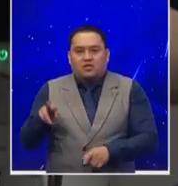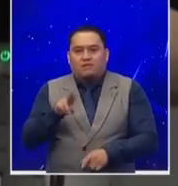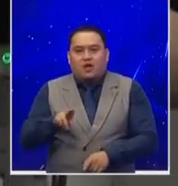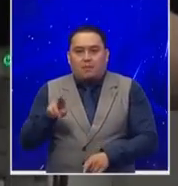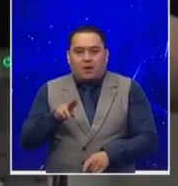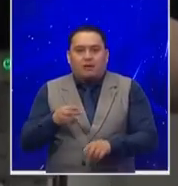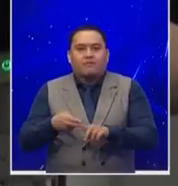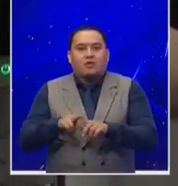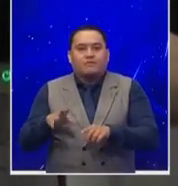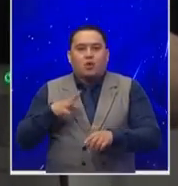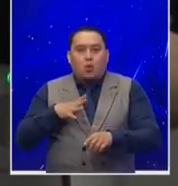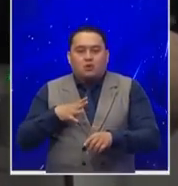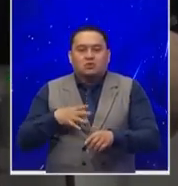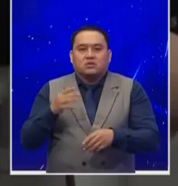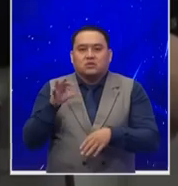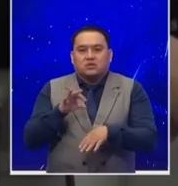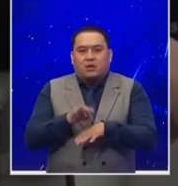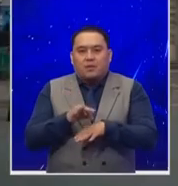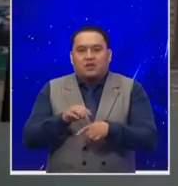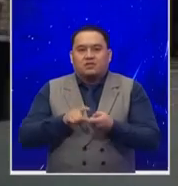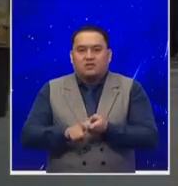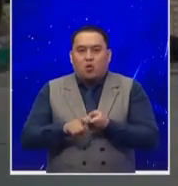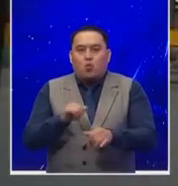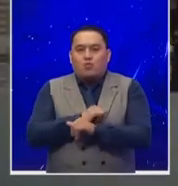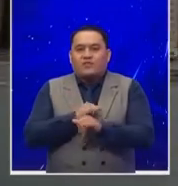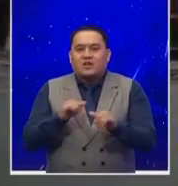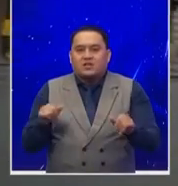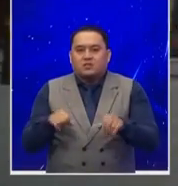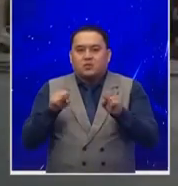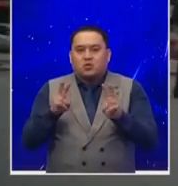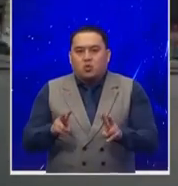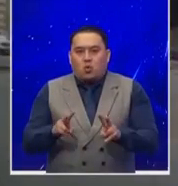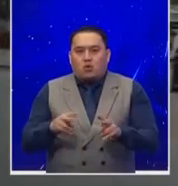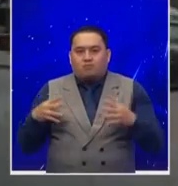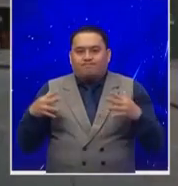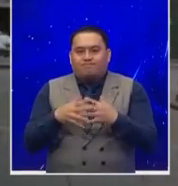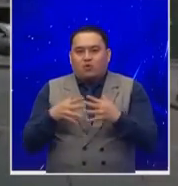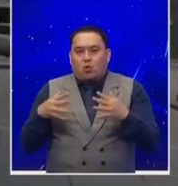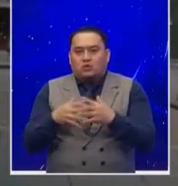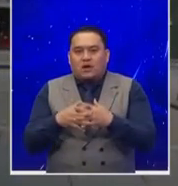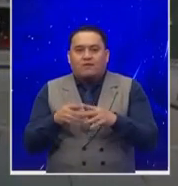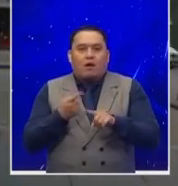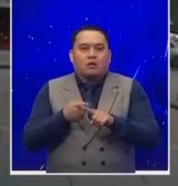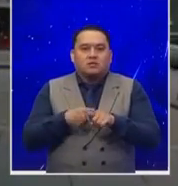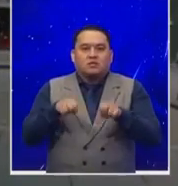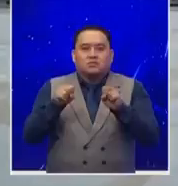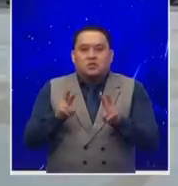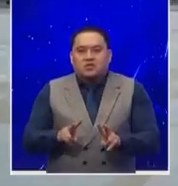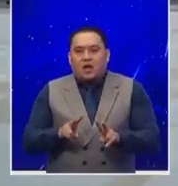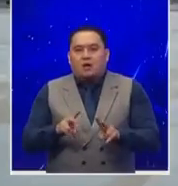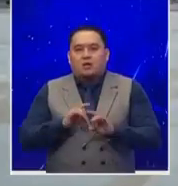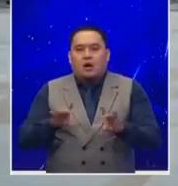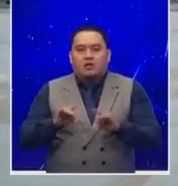декабря. Несмотря на это, темпы заражения возросли, как объясняют специалисты, из-за мутировавшего штамма. Как отмечают местные СМИ,